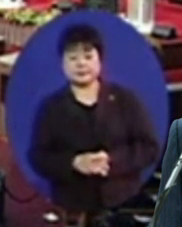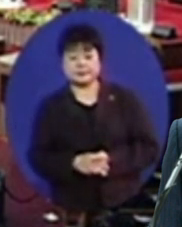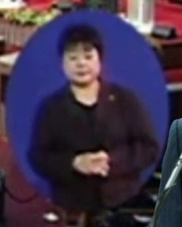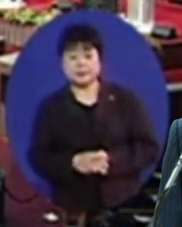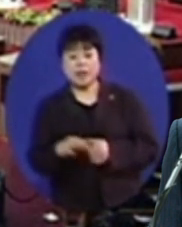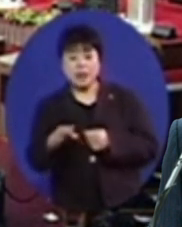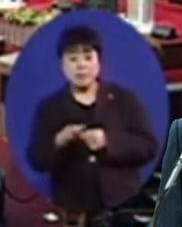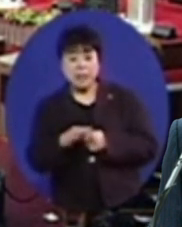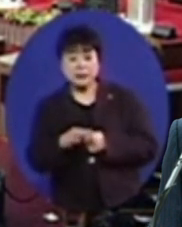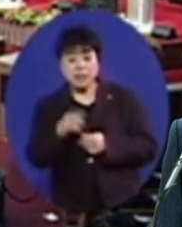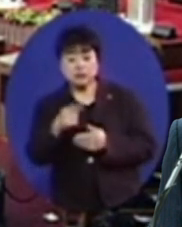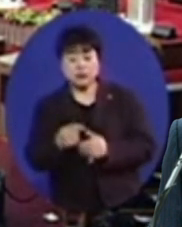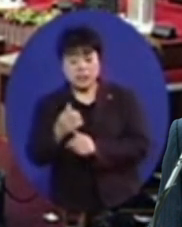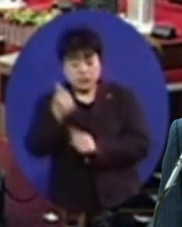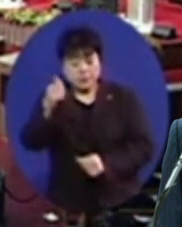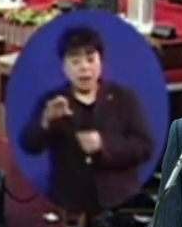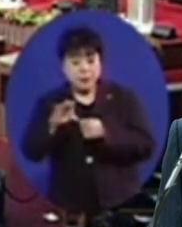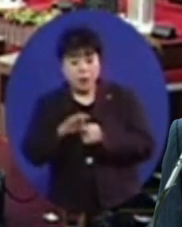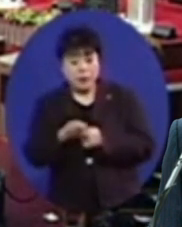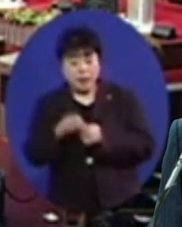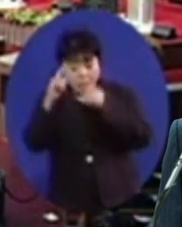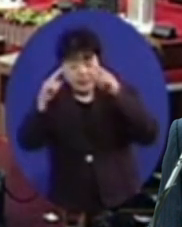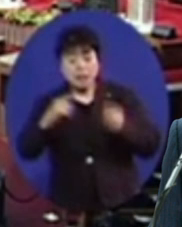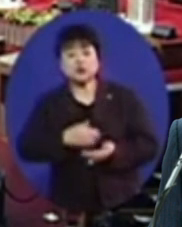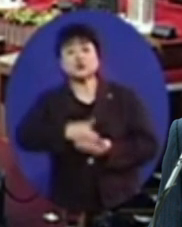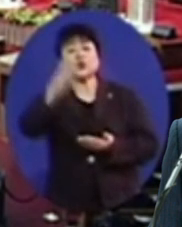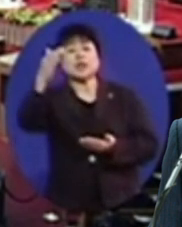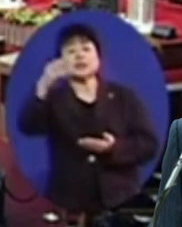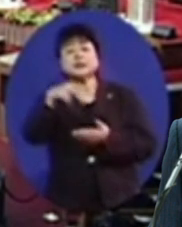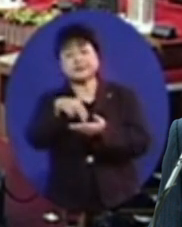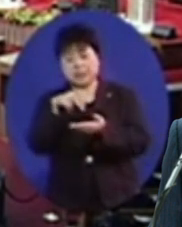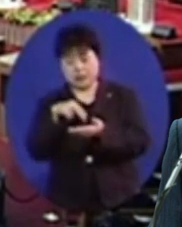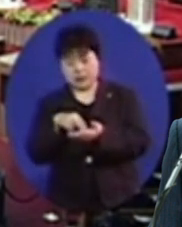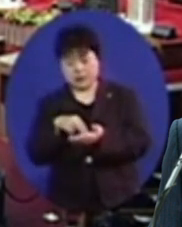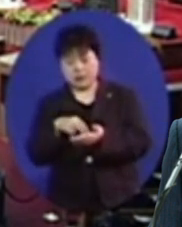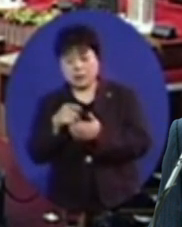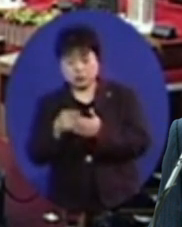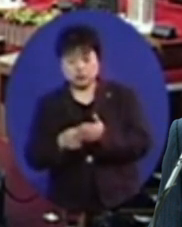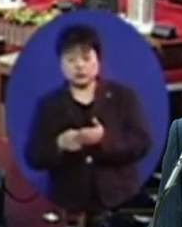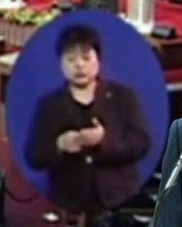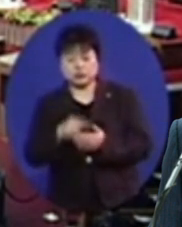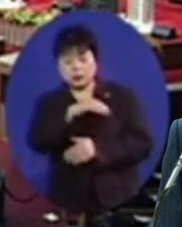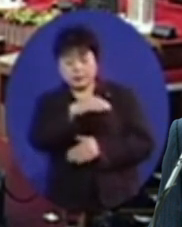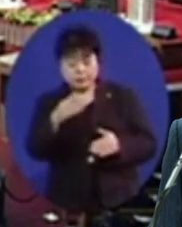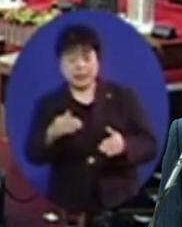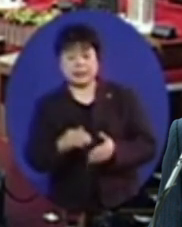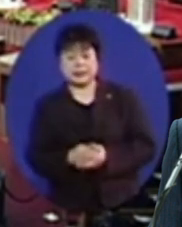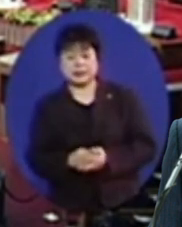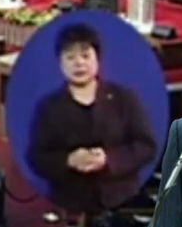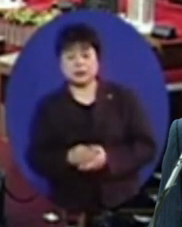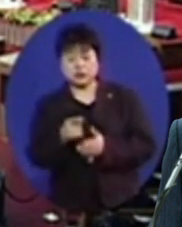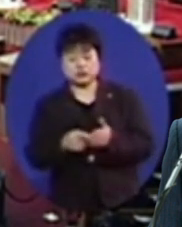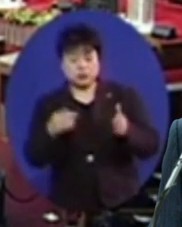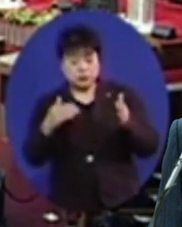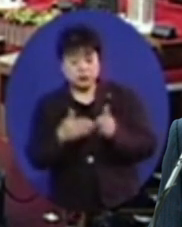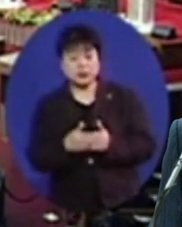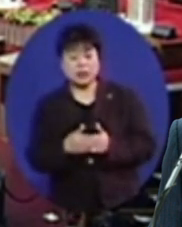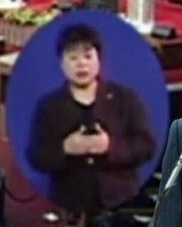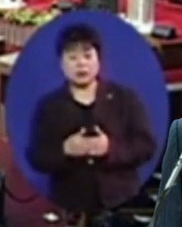만약 그가 이 시술에 실패하면 보훈 대학에서 쫓겨나야 할 정변이었습니다. 그는 수술실에서 간이식 수술을 마치고